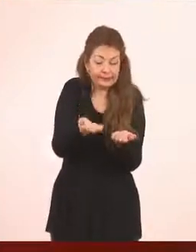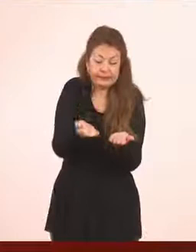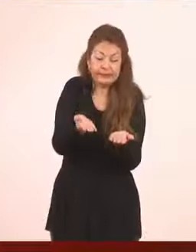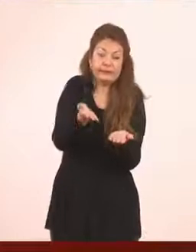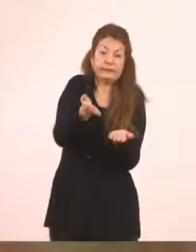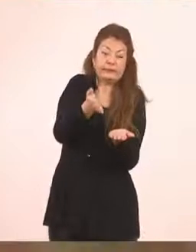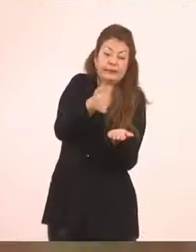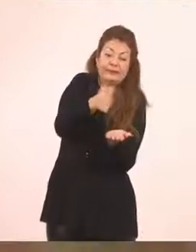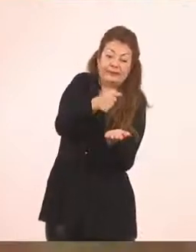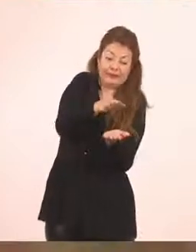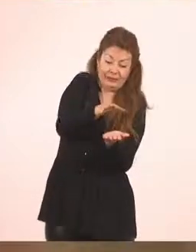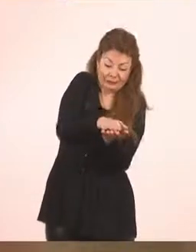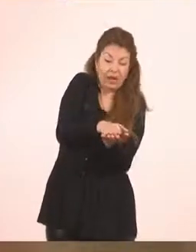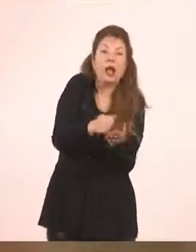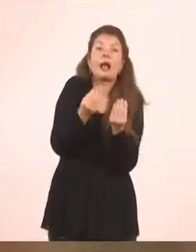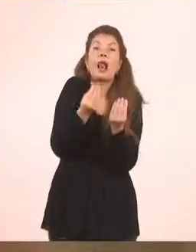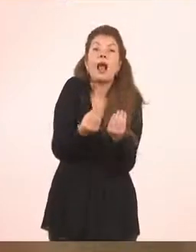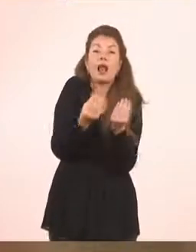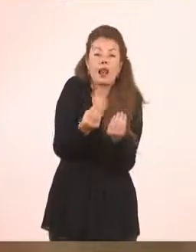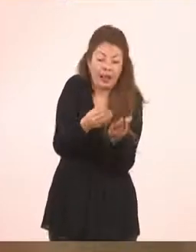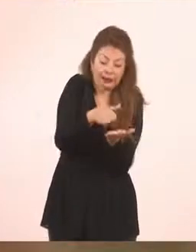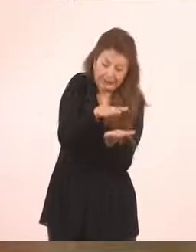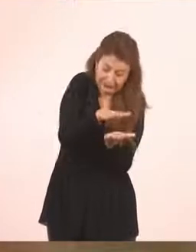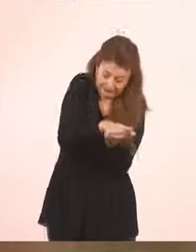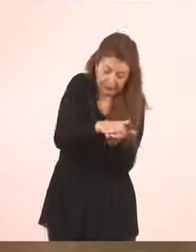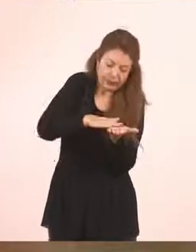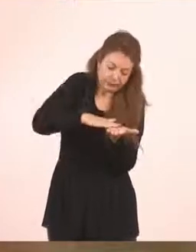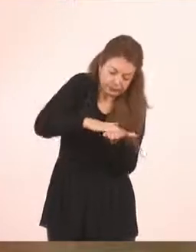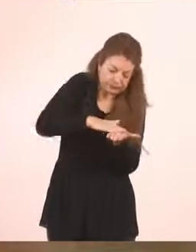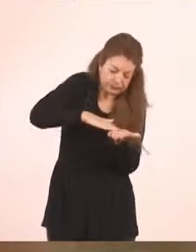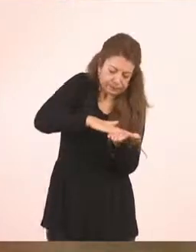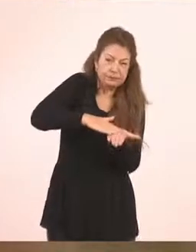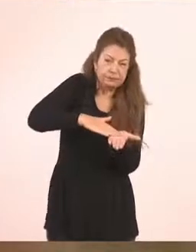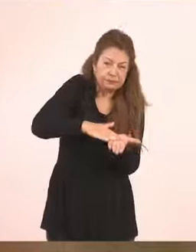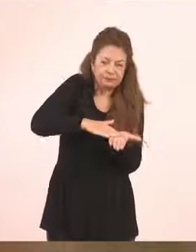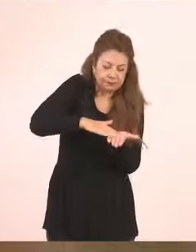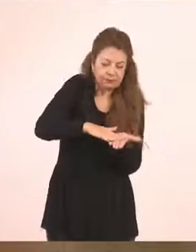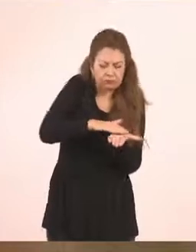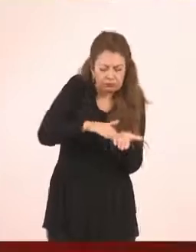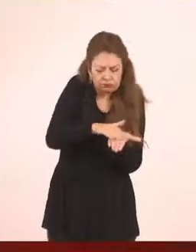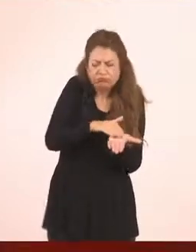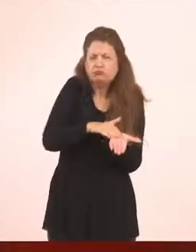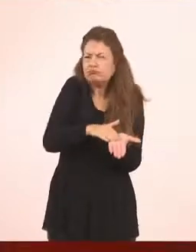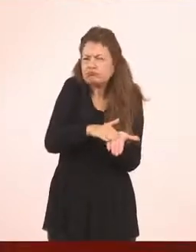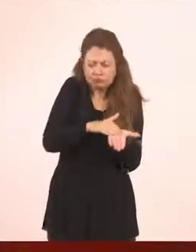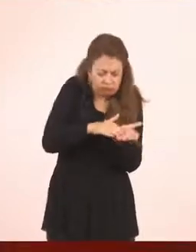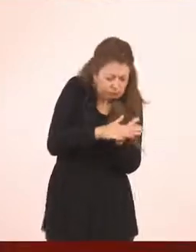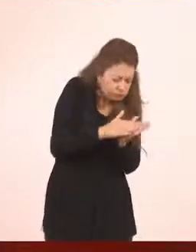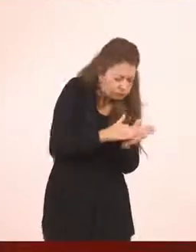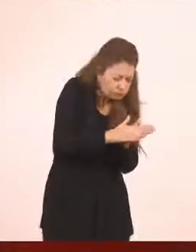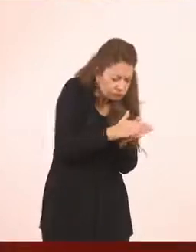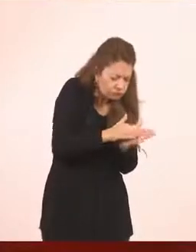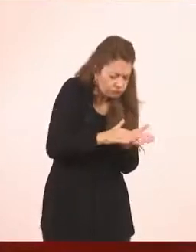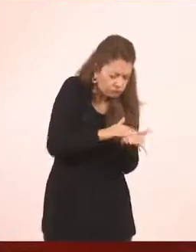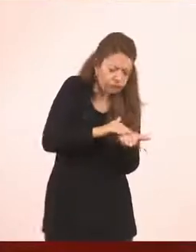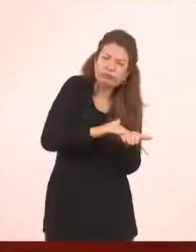πάλι πολύ πολύ καλά να αναμίξει τα χρώματα. Και τώρα, Σοφία, θα κάνουμε και ένα